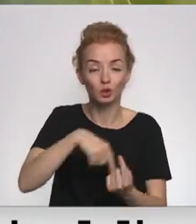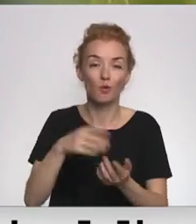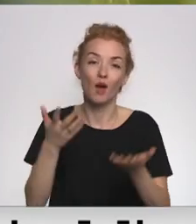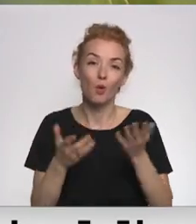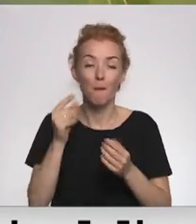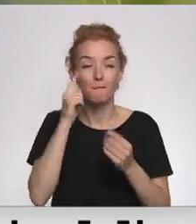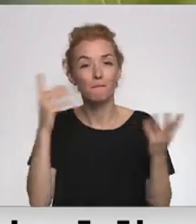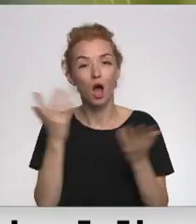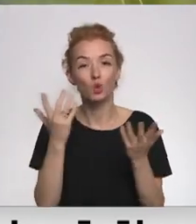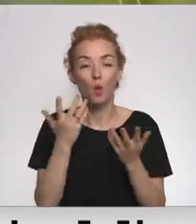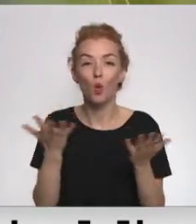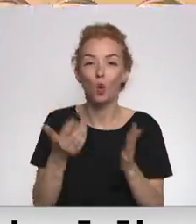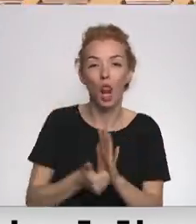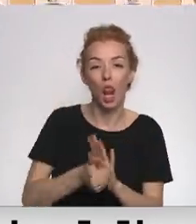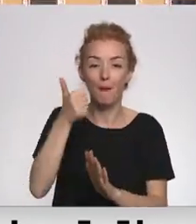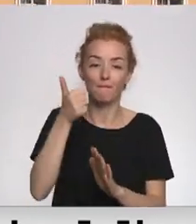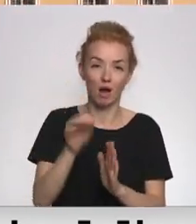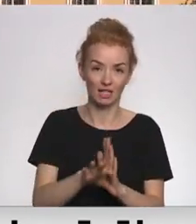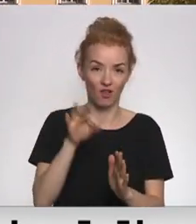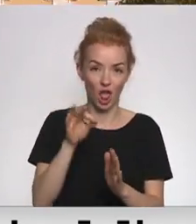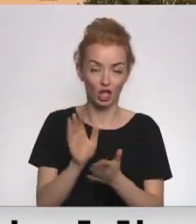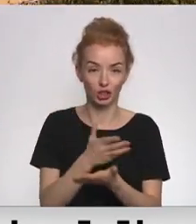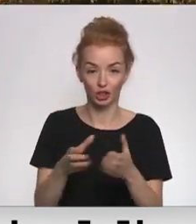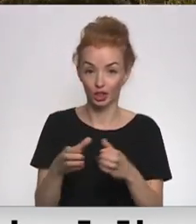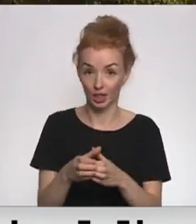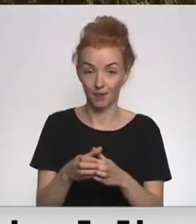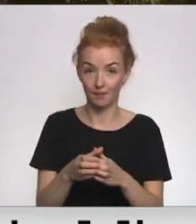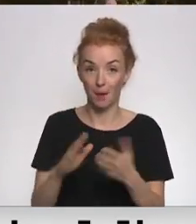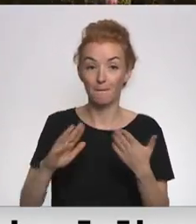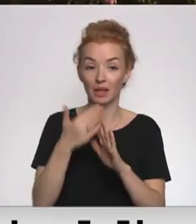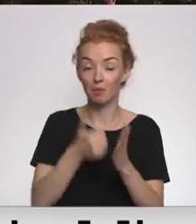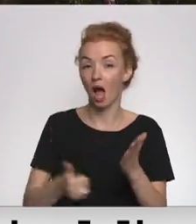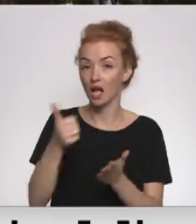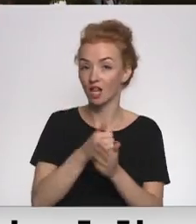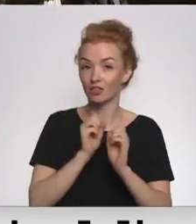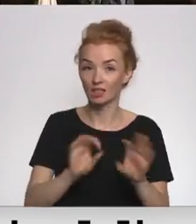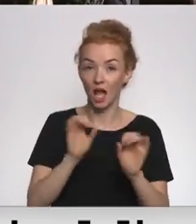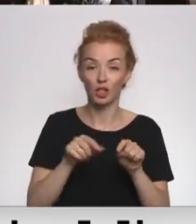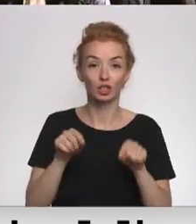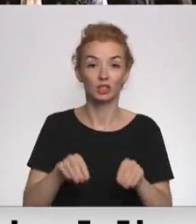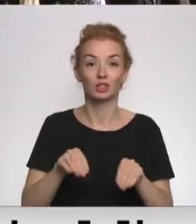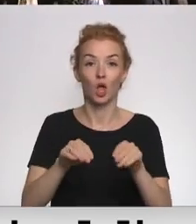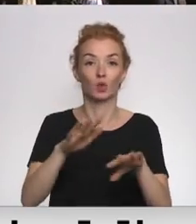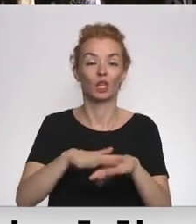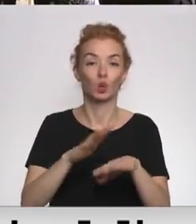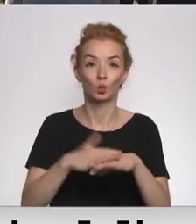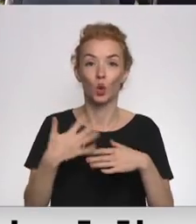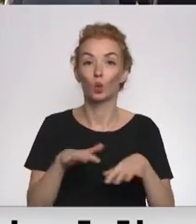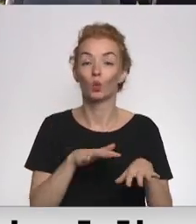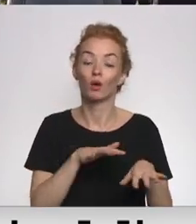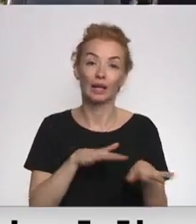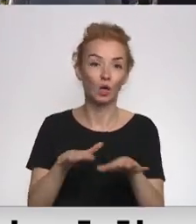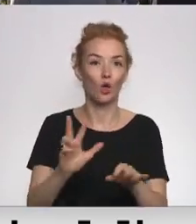tieši šķirņu izvēlē, veselīgākas šķirnes. Rundāles pils muzeja pārstāvi stāsta, ka stādu tirgus pils parkā tiek rīkots trešo